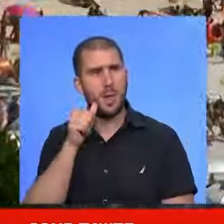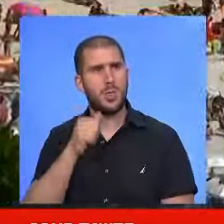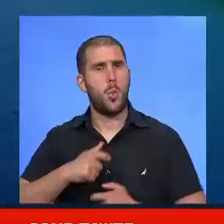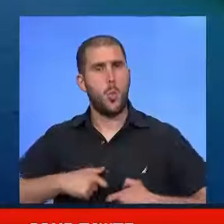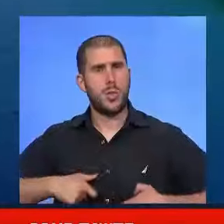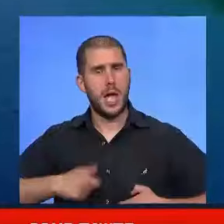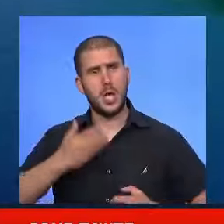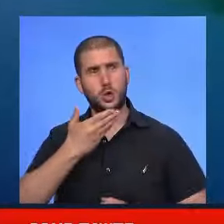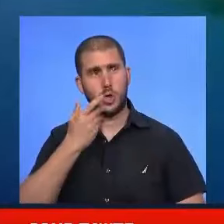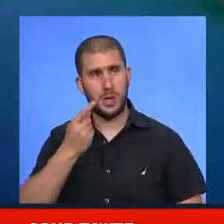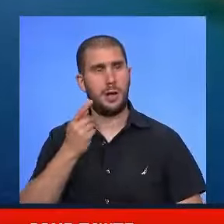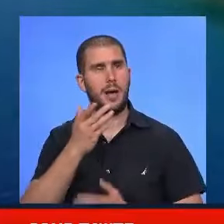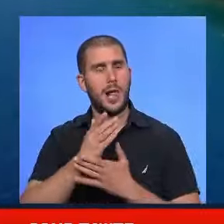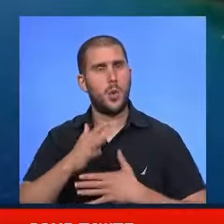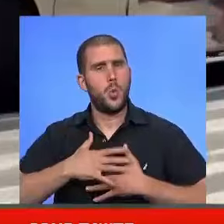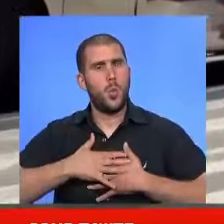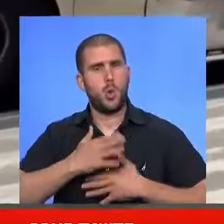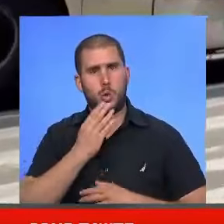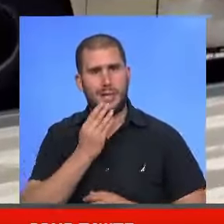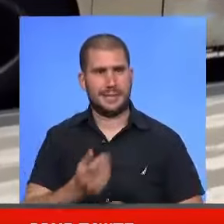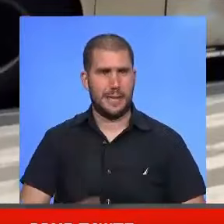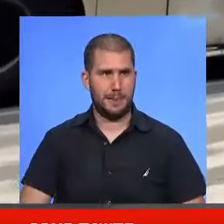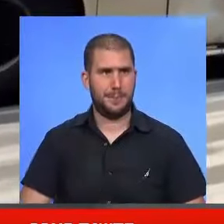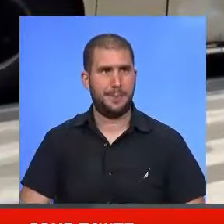וצ'כיה, כאלה שאוהדות את ישראל.